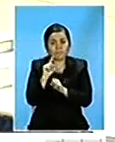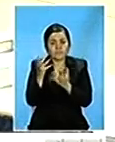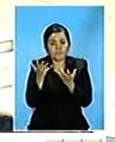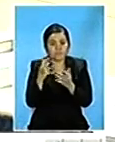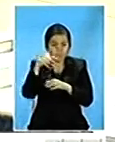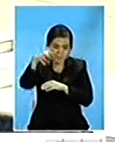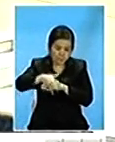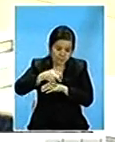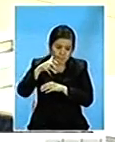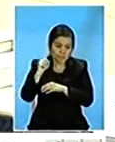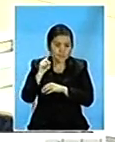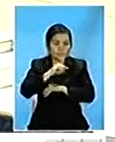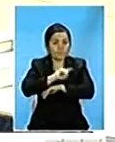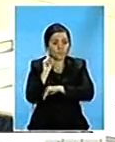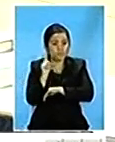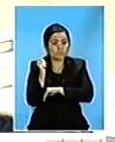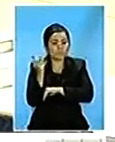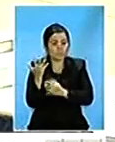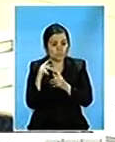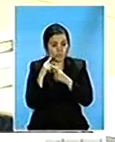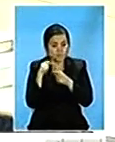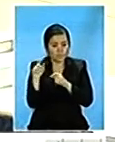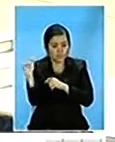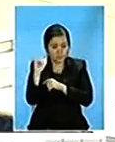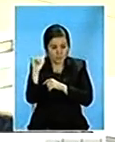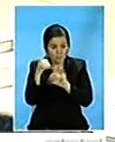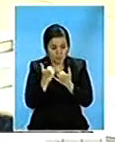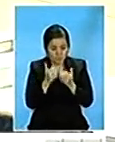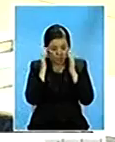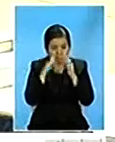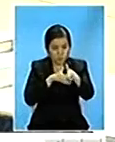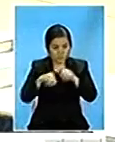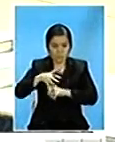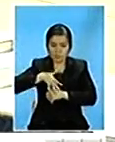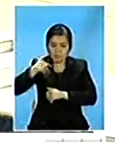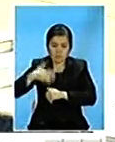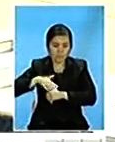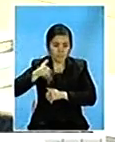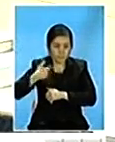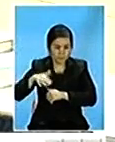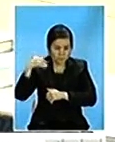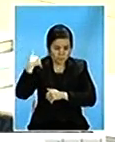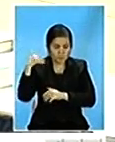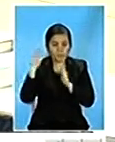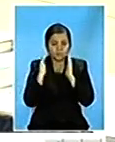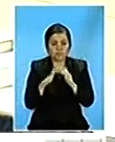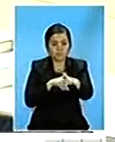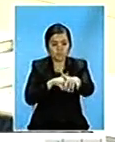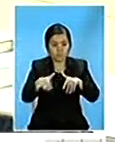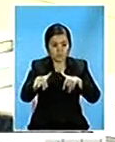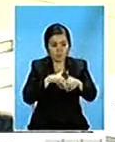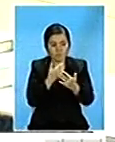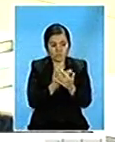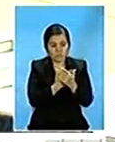ำการขุดลอกให้ได้เมื่อไหร่ครับเพราะว่าตอนนี้ราษฎรกำลังเดือดร้อนมากรายได้ของประชาชน